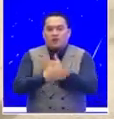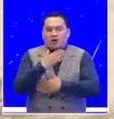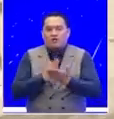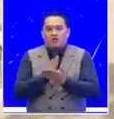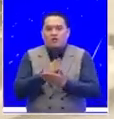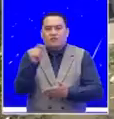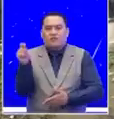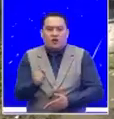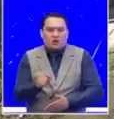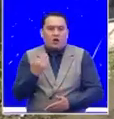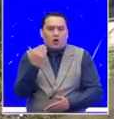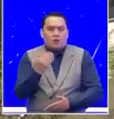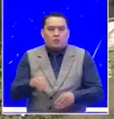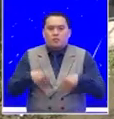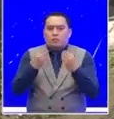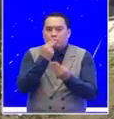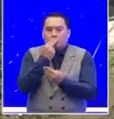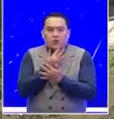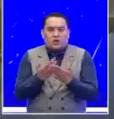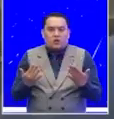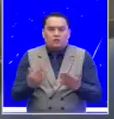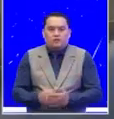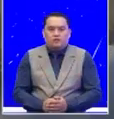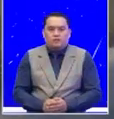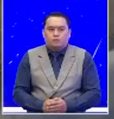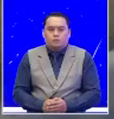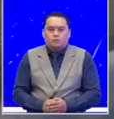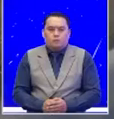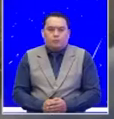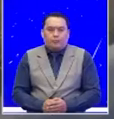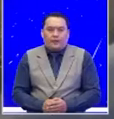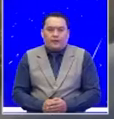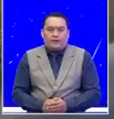ветеранам Великой Отечественной войны переданы продуктовые наборы.